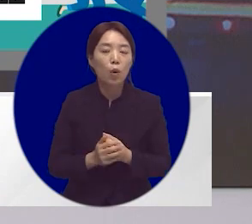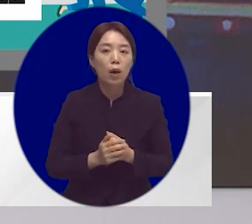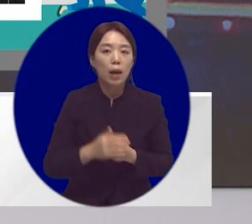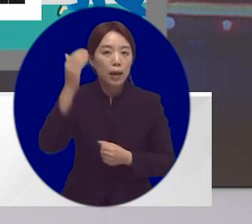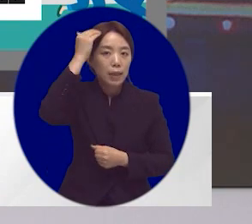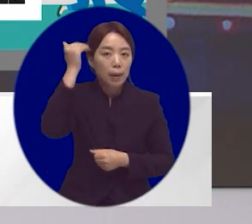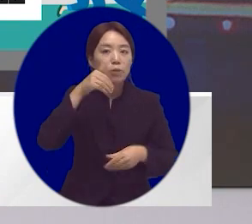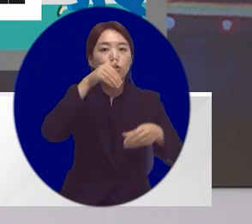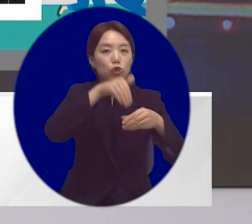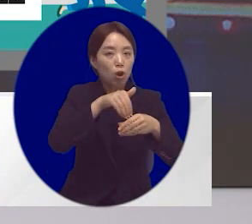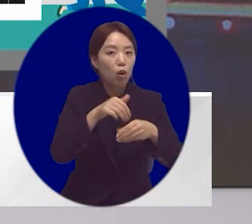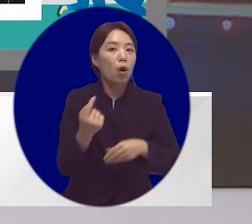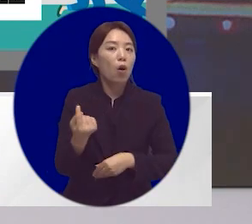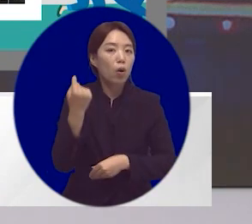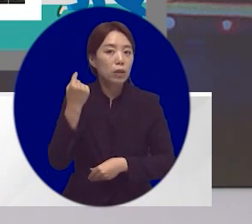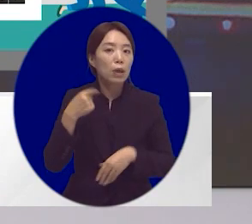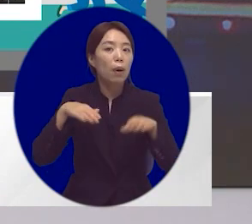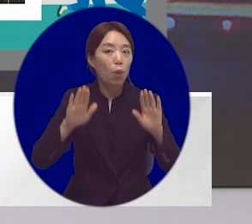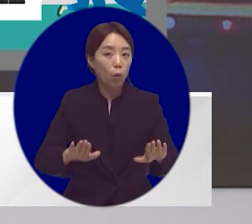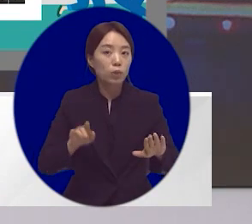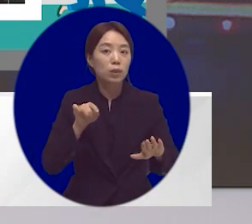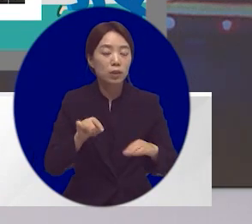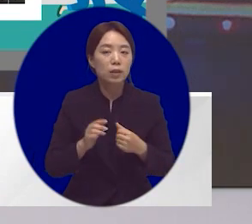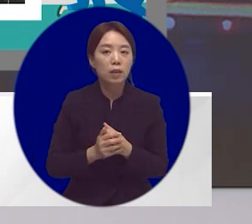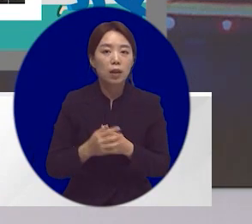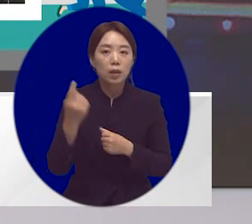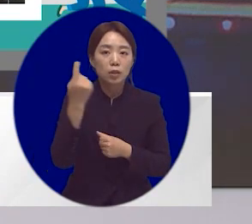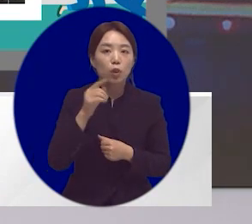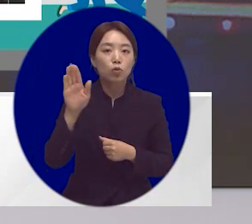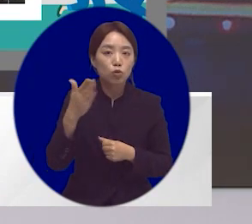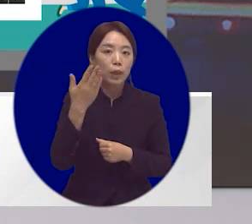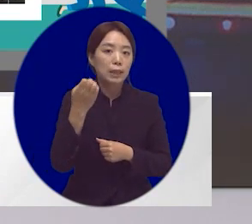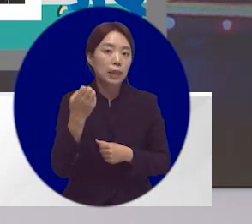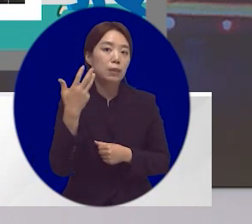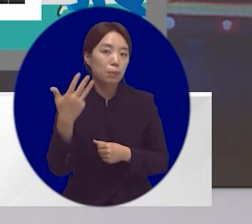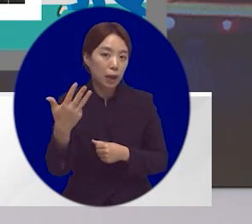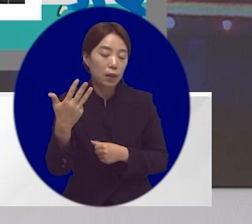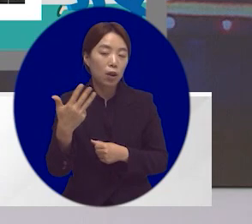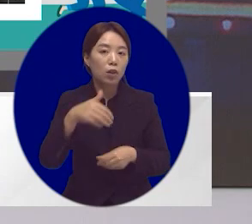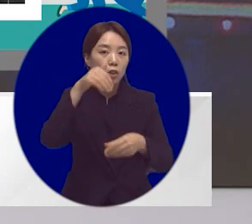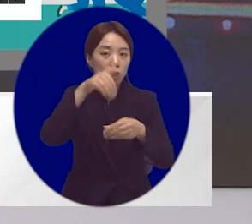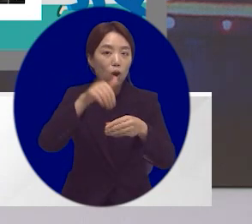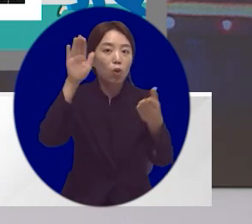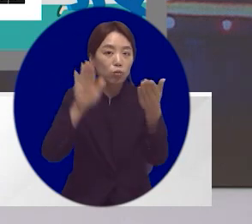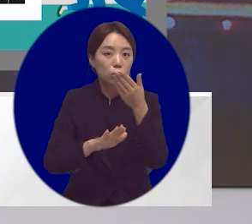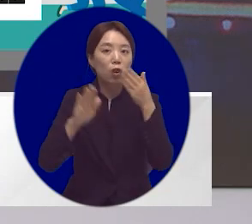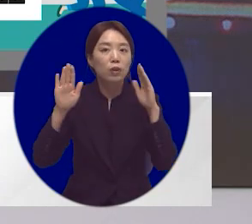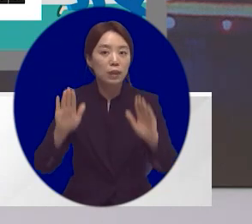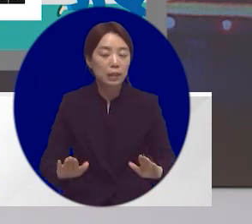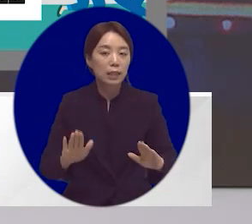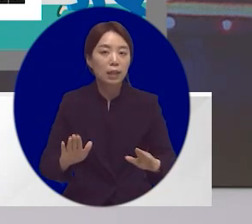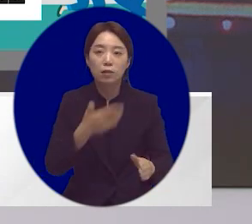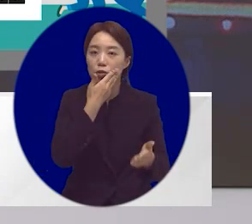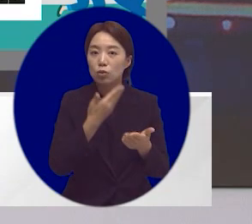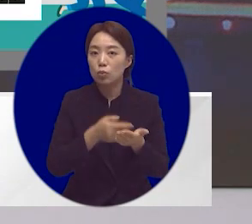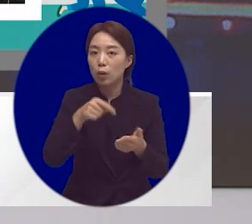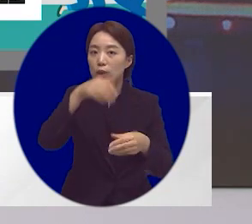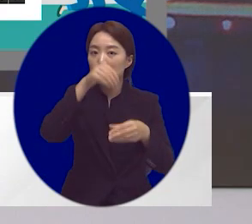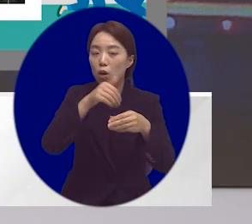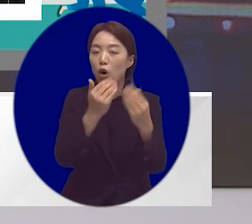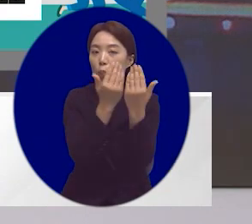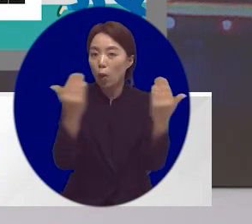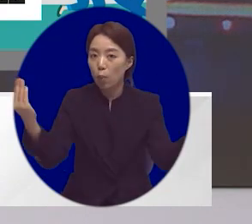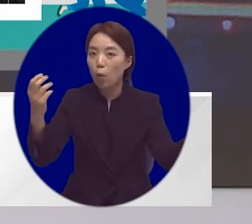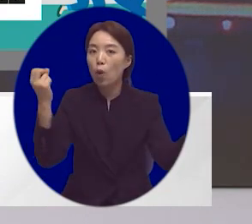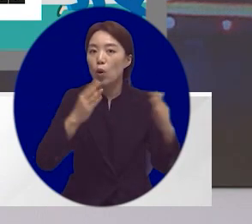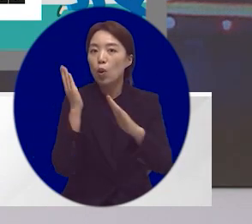있고, 대한민국 선거 어제와 오늘 특별전은 1948년 50 총선거부터 현재까지의 주요